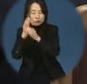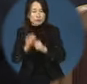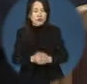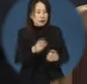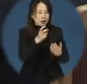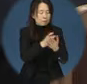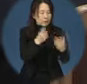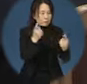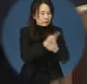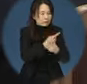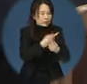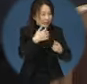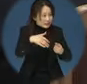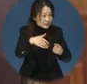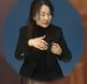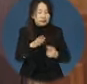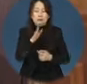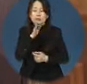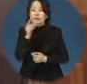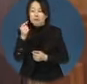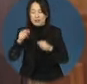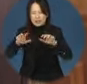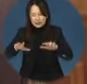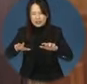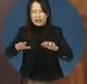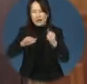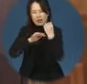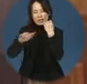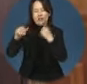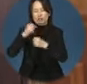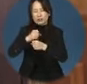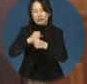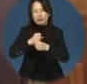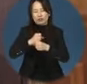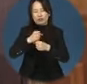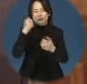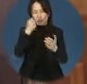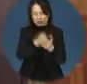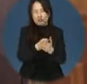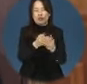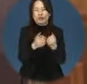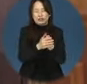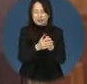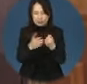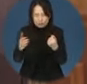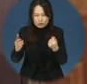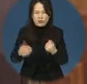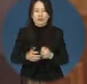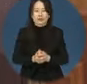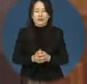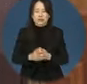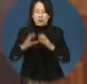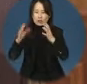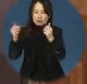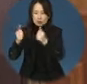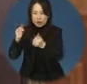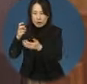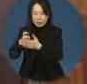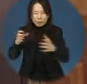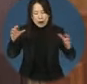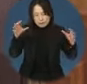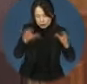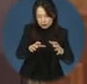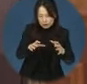까지 난가 그렇습니다 언제 지수를 만들어서 죄들이 그동안 국회의 있었던 여러가지 법에 대해서 합쳐서 길다 개념도